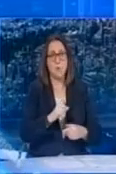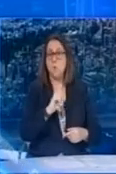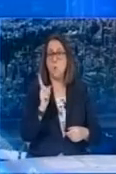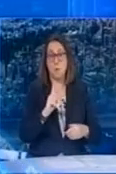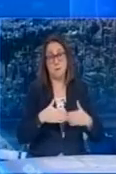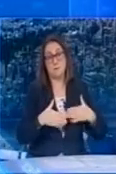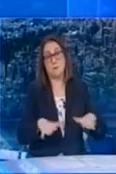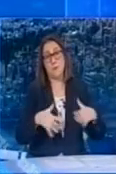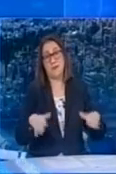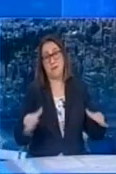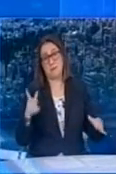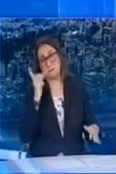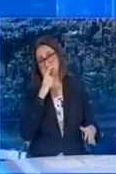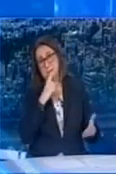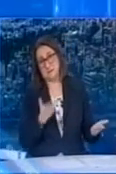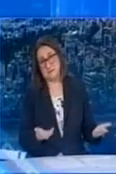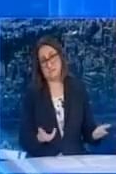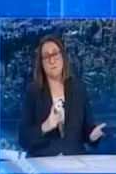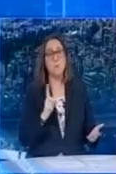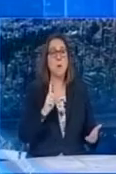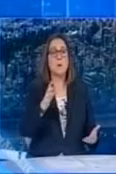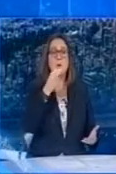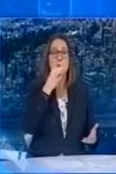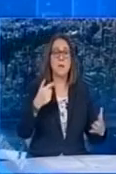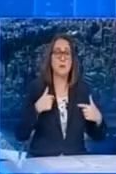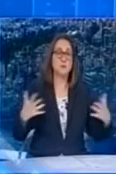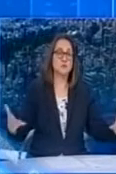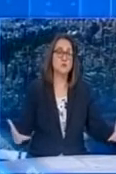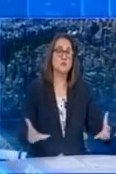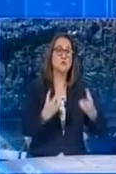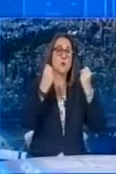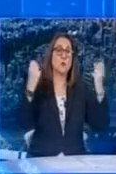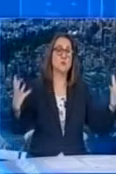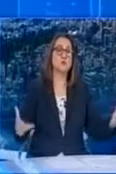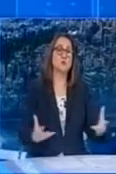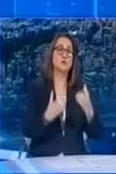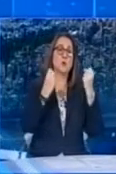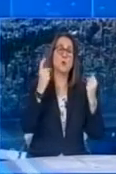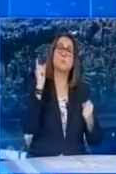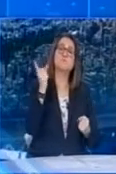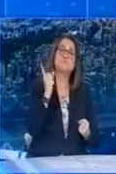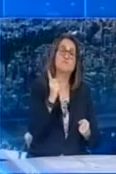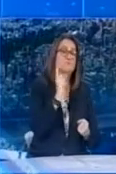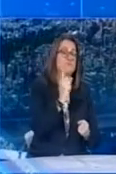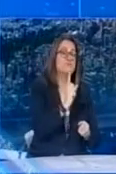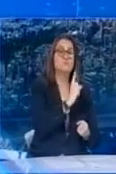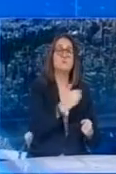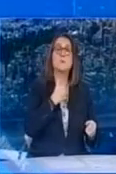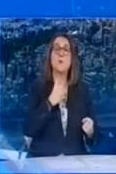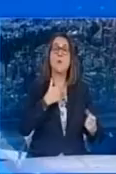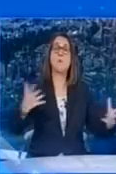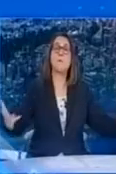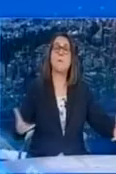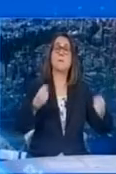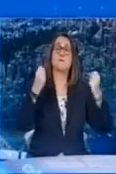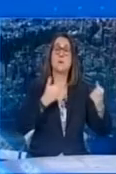του γκρεμού. Όχι να παριστάνει το σωτήρα και να κουνά και το δάχτυλο από πάνω, να παρουσιάζεται ως